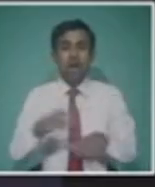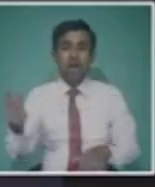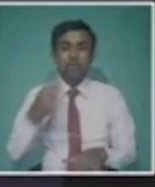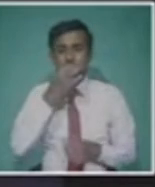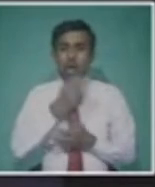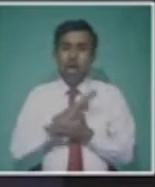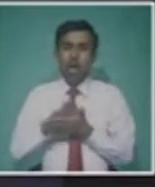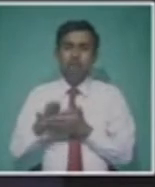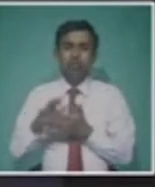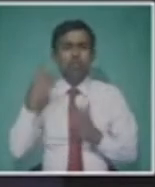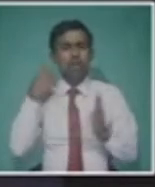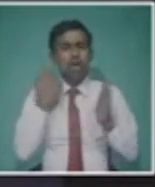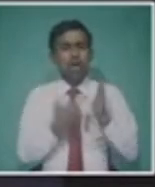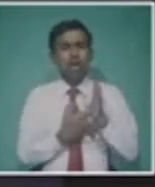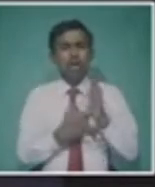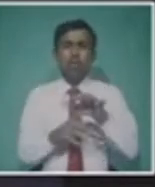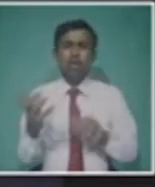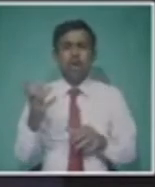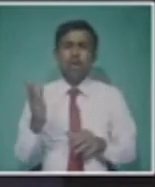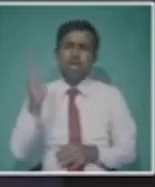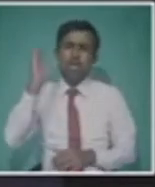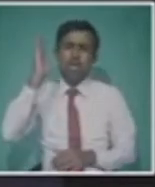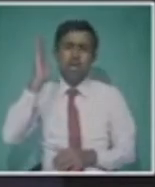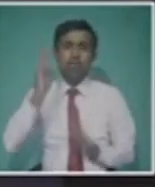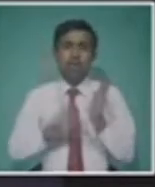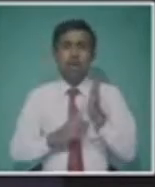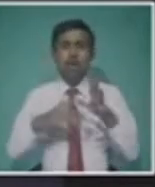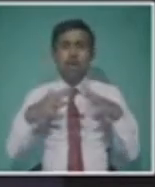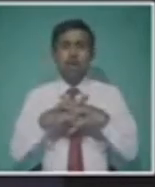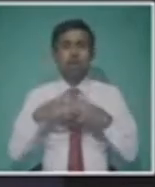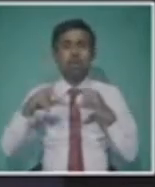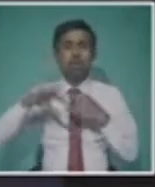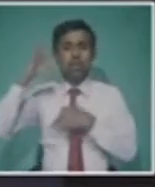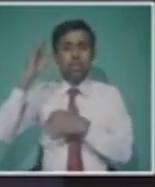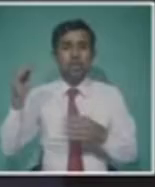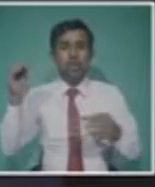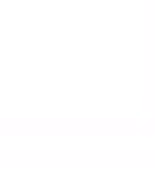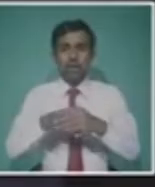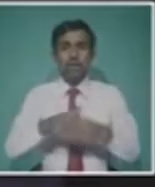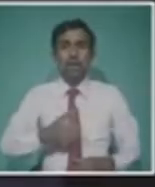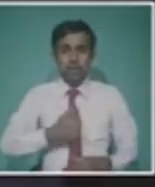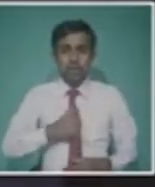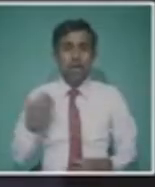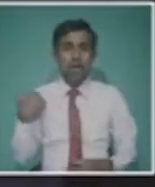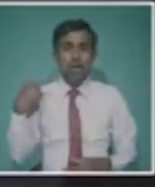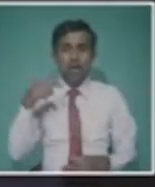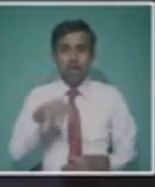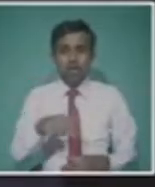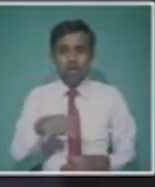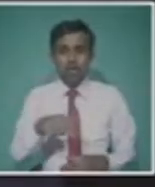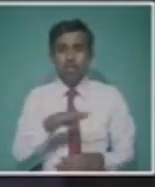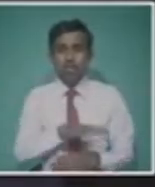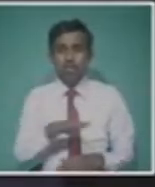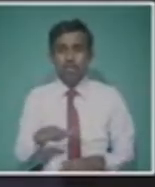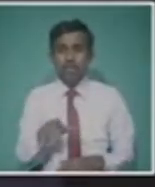හම්බන්තොට වෙන්න පුළුවන් රත්නපුරේ වෙන්න පුළුවන් මොනරාගල වෙන්න පුළුවන් ලෝ කොලෙජ් එකට යන්න පුදුම ආසාවකින් එන්නේ නීති විද්‍යාලයට ඇතුල් වෙන්නේ ඒ නීති විද්‍යාලයට ඇතුල් වෙන